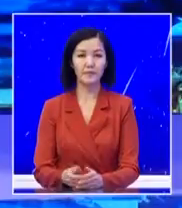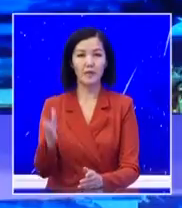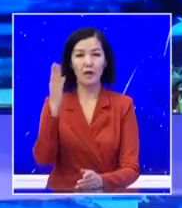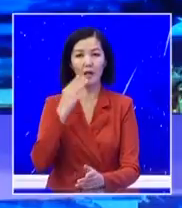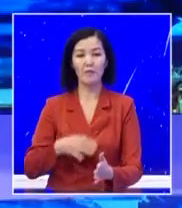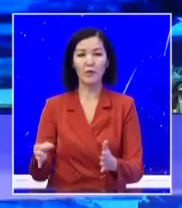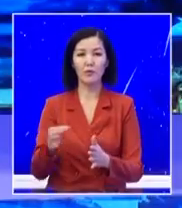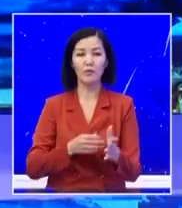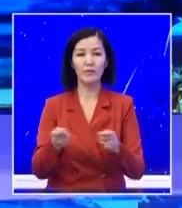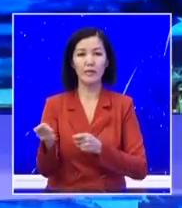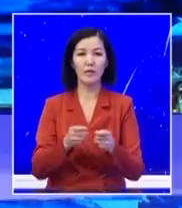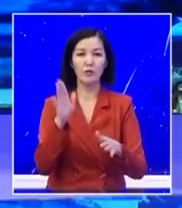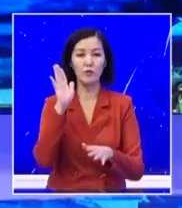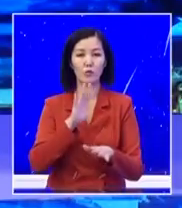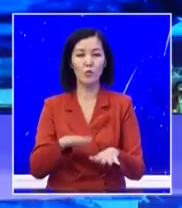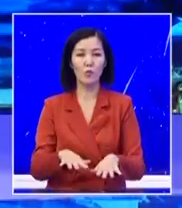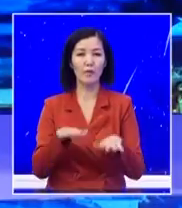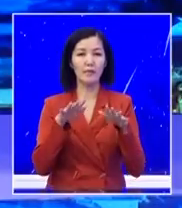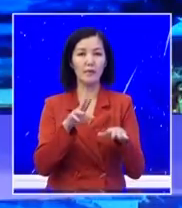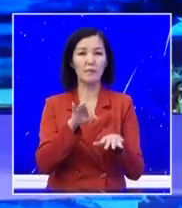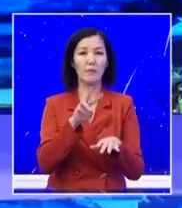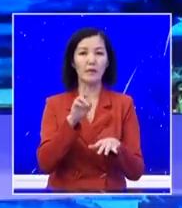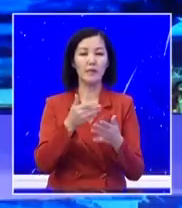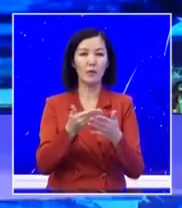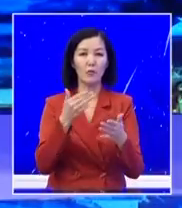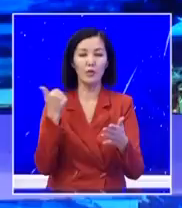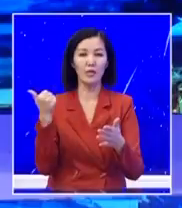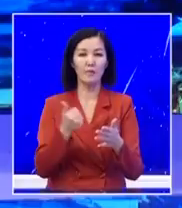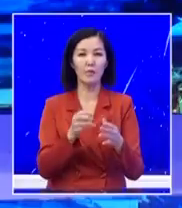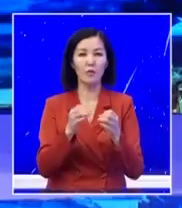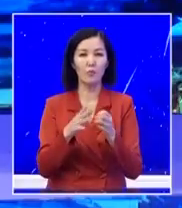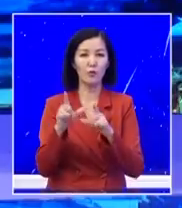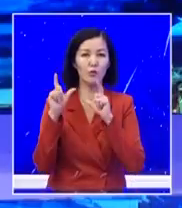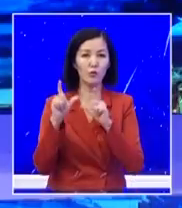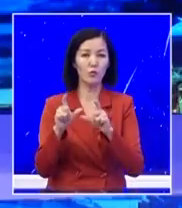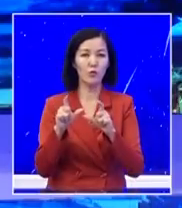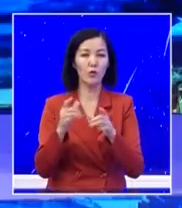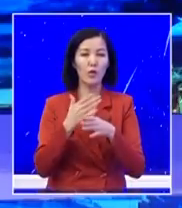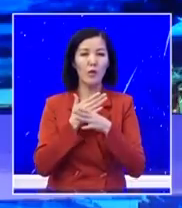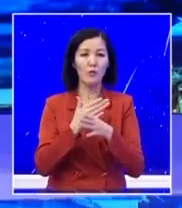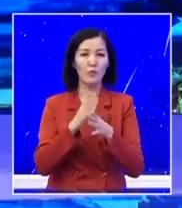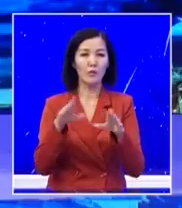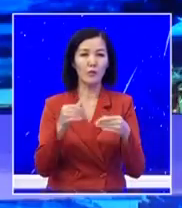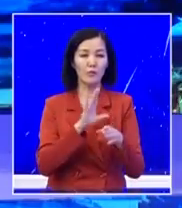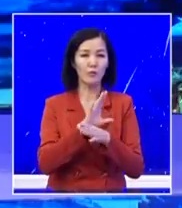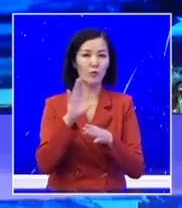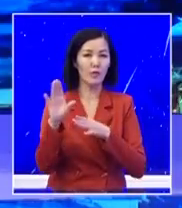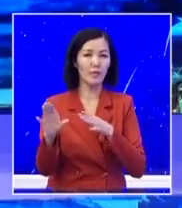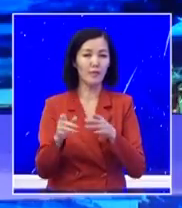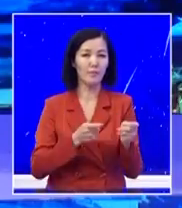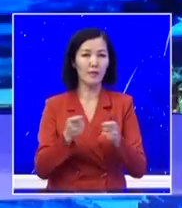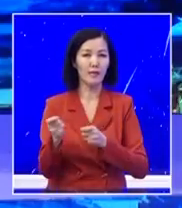Алматы облысының әкімдігі су басқан Мақтарал өңіріне өткен аптада 15 жүк көлігін тиеп гуманитарлық көмек жөнелткен.